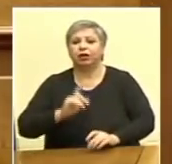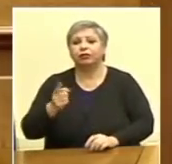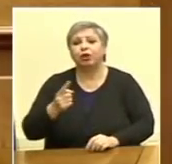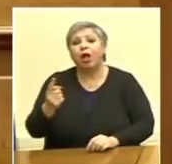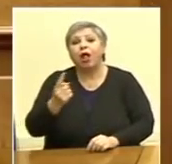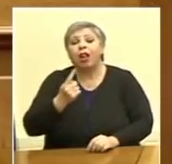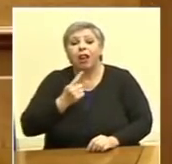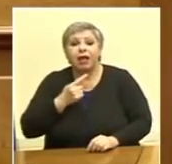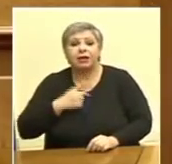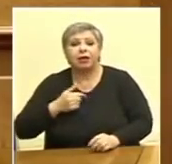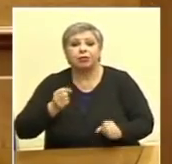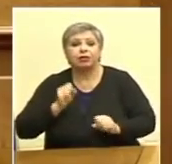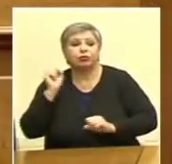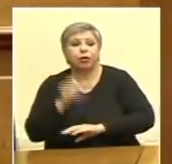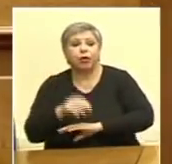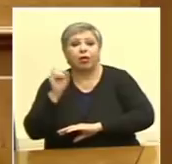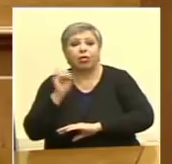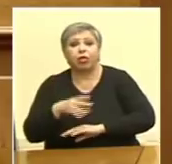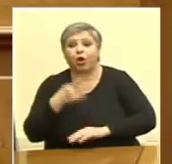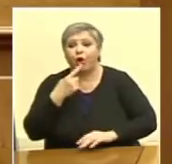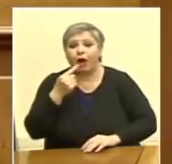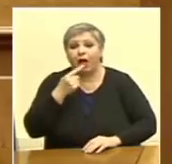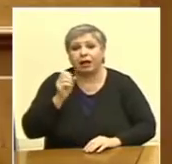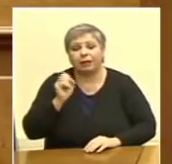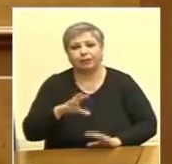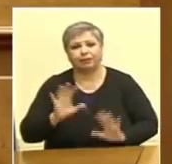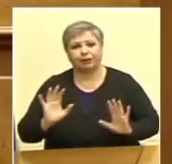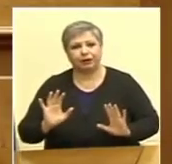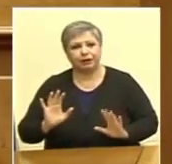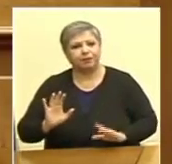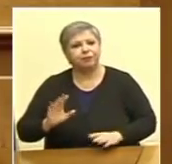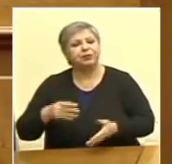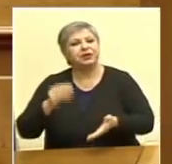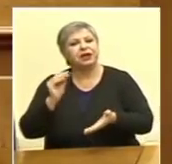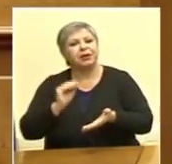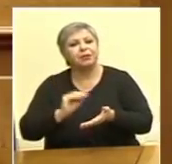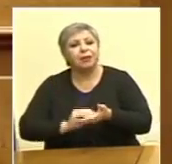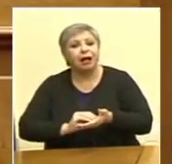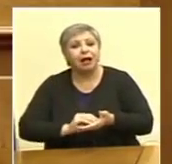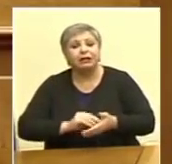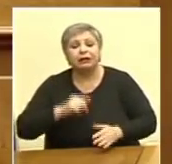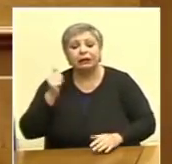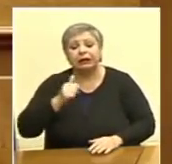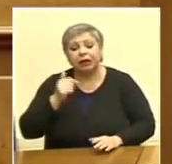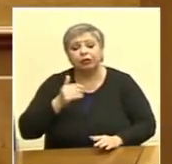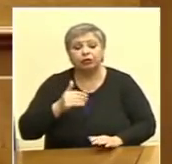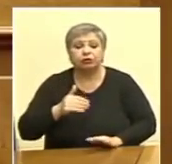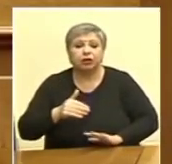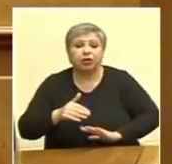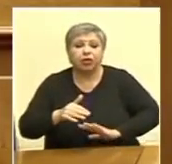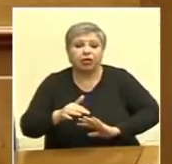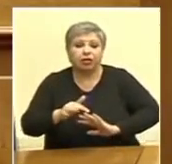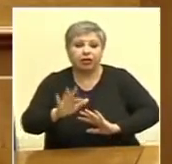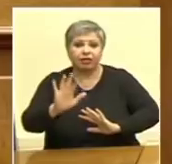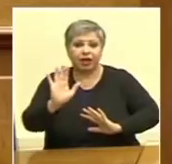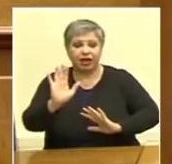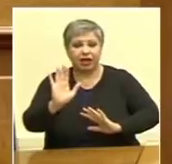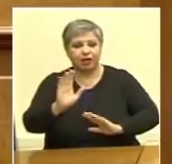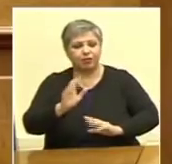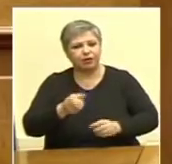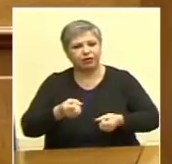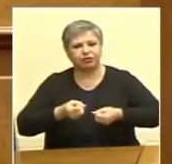παροχολογίας και μιλούν για δωράκια εν ώψη των Χριστουγέννων. Και αναφέρομαι